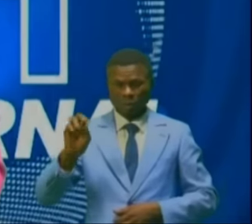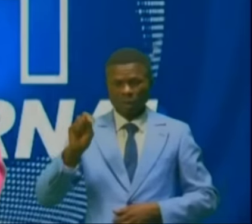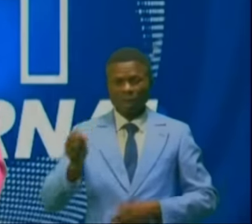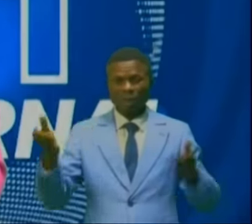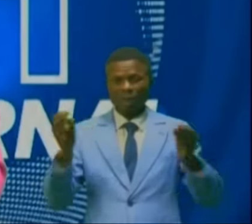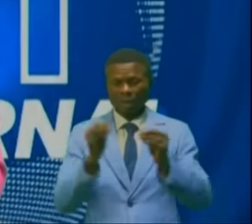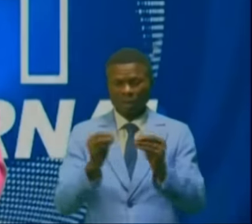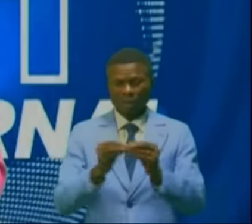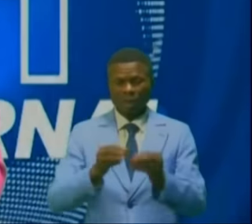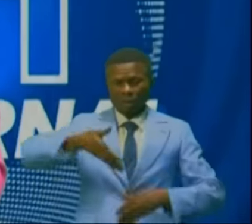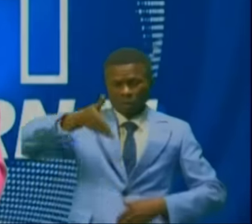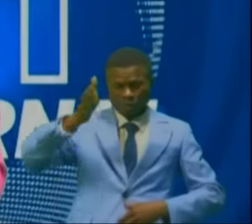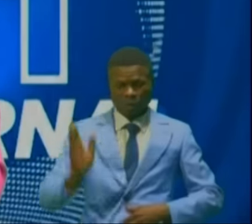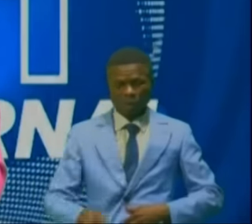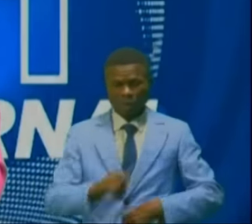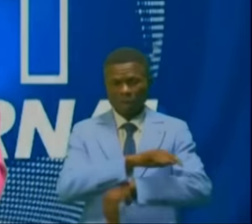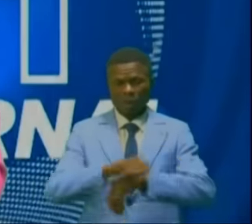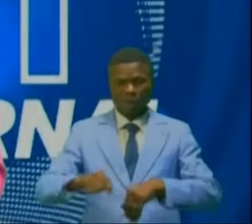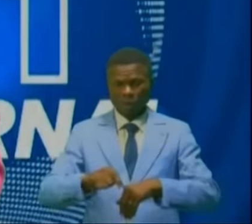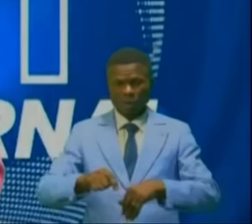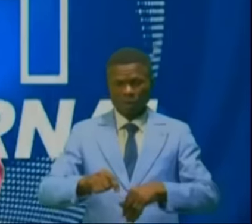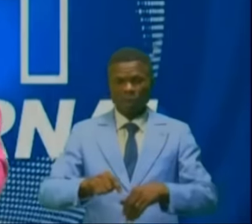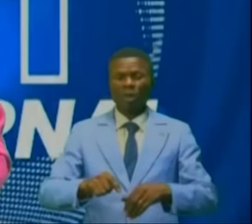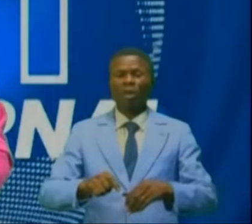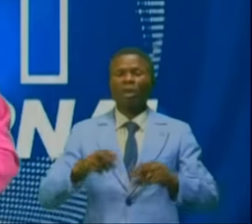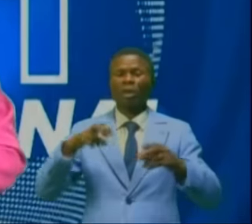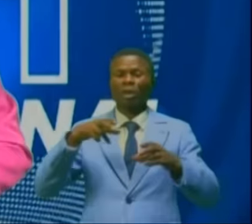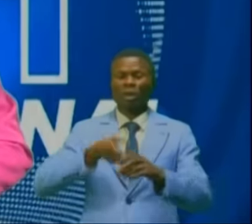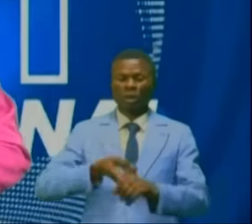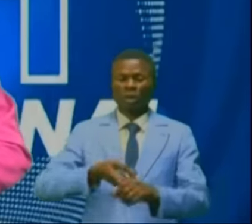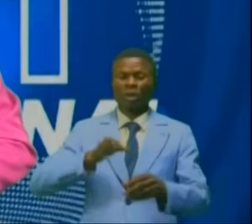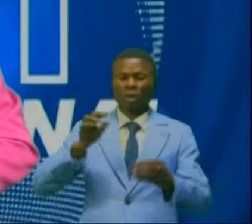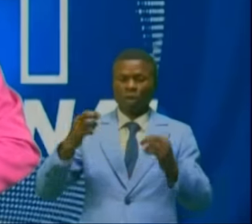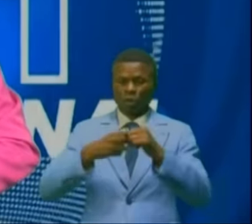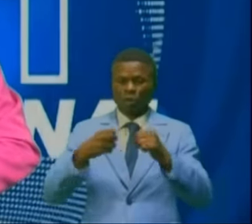part les experts du ministère des Ressources hydrauliques, Eric Kabamba.